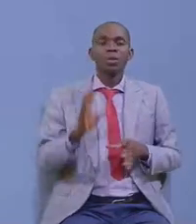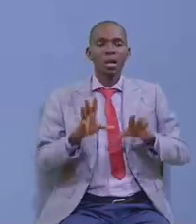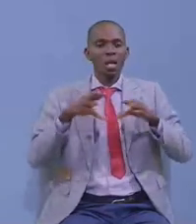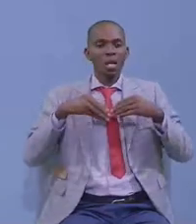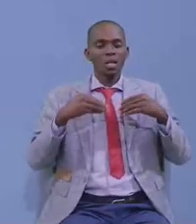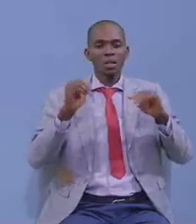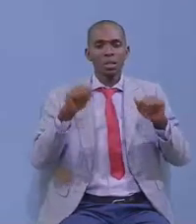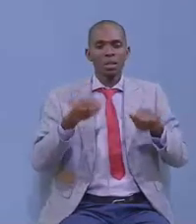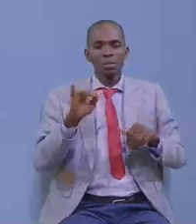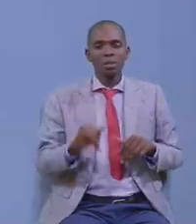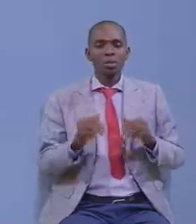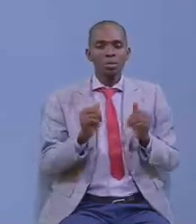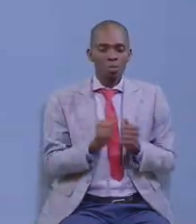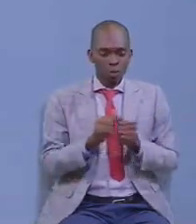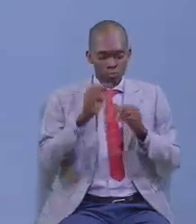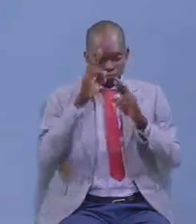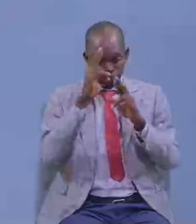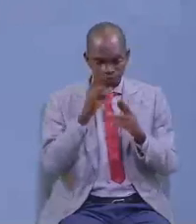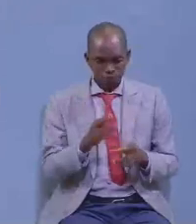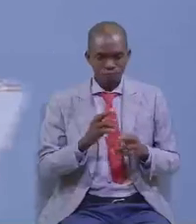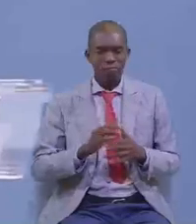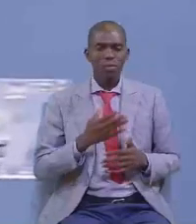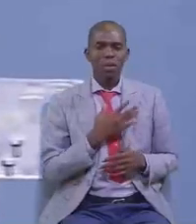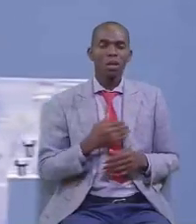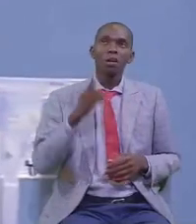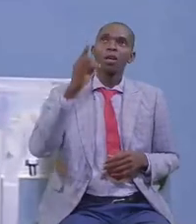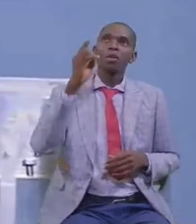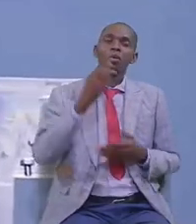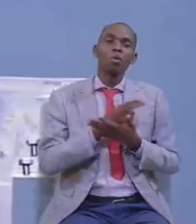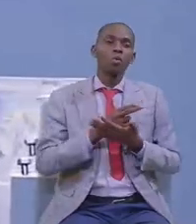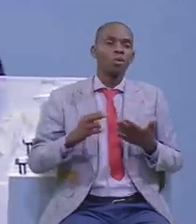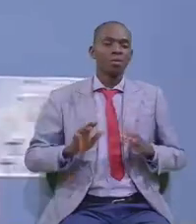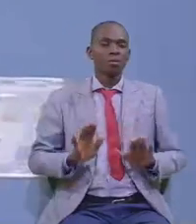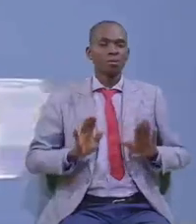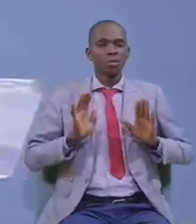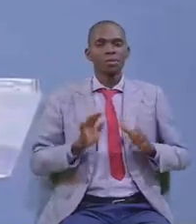Montrons notre reconnaissance en rendant à Dieu un culte qui lui soit agréable, avec piété et crainte.